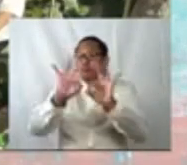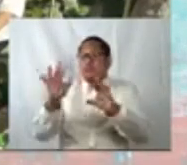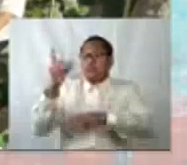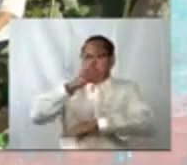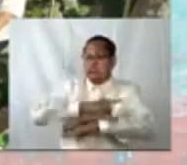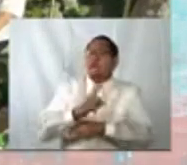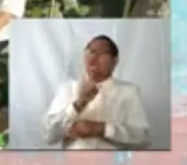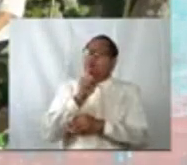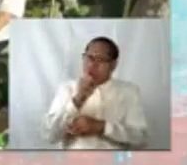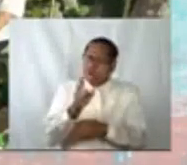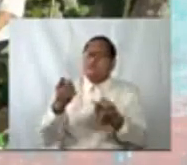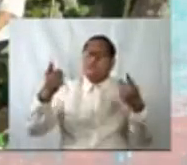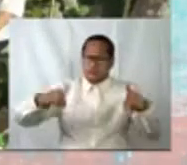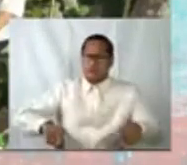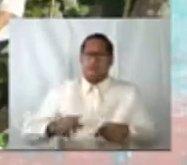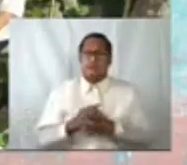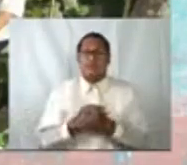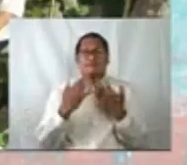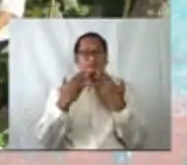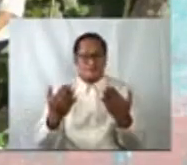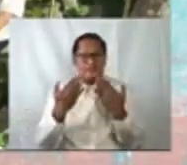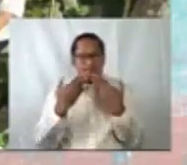talaga nang mangyayari. Salamat po.